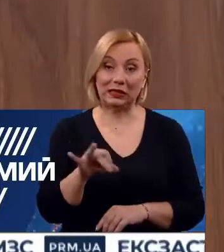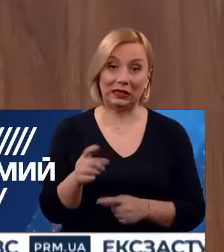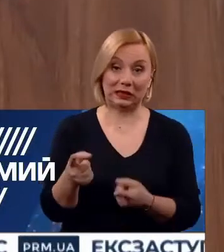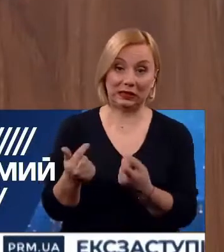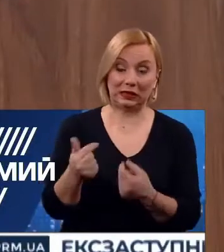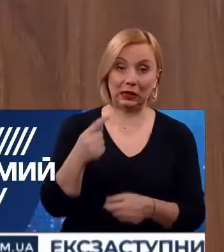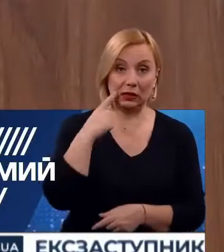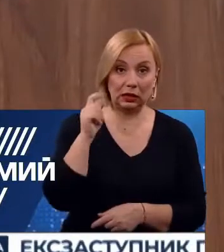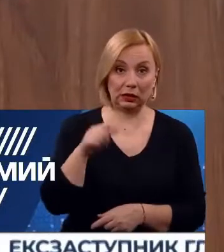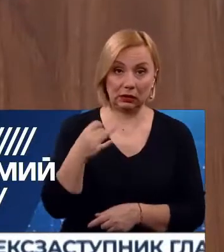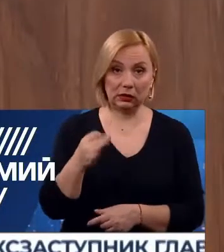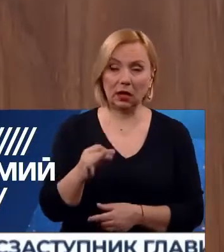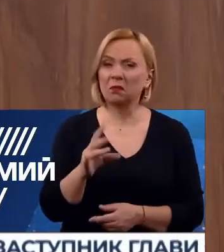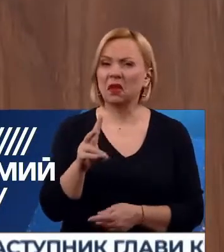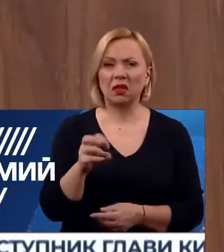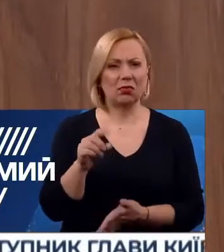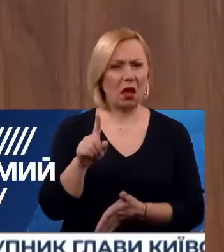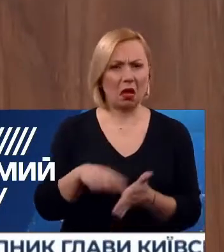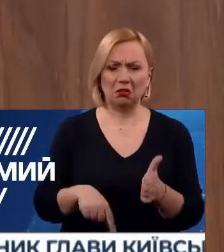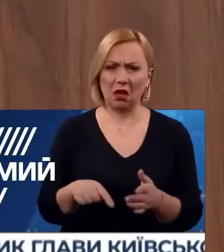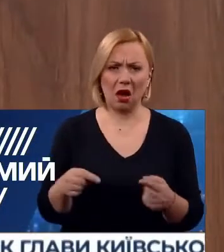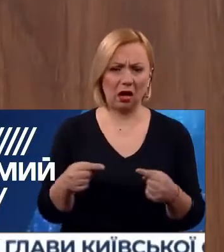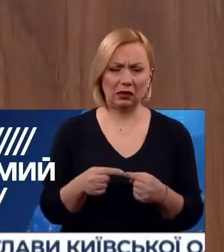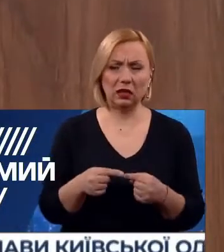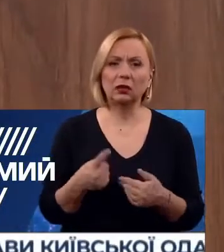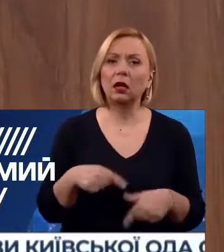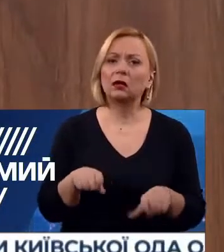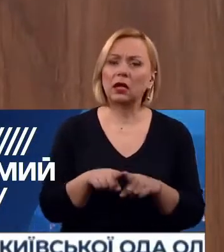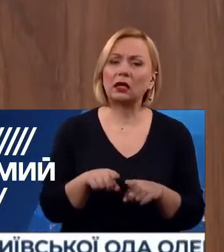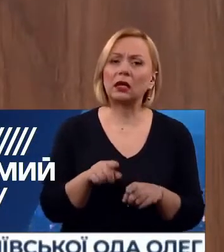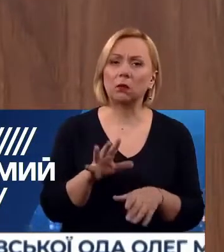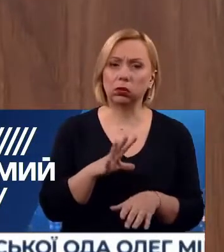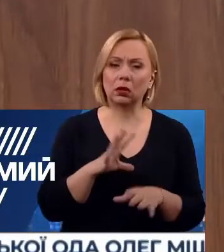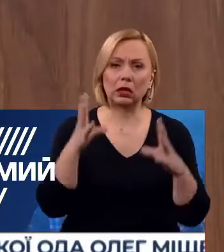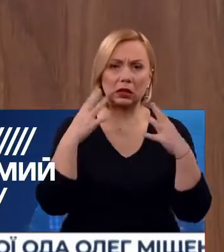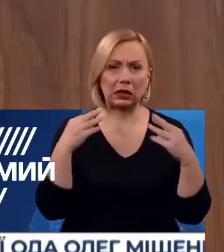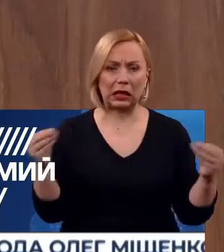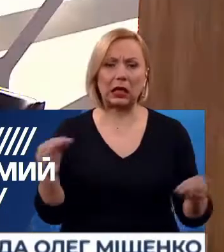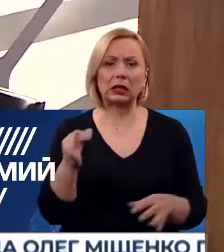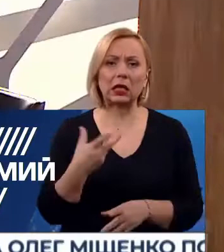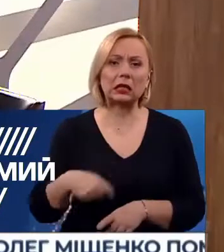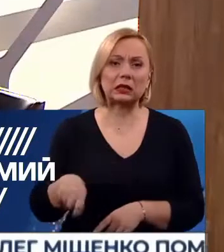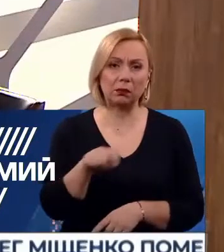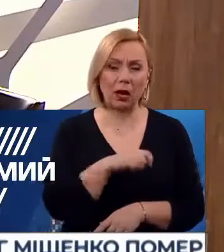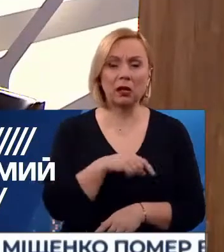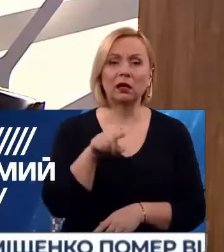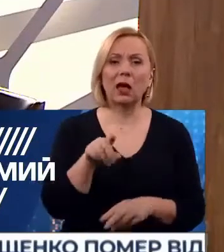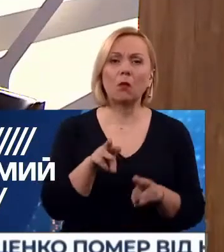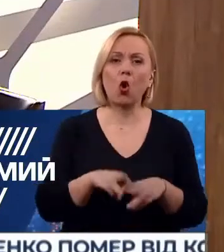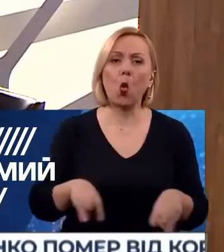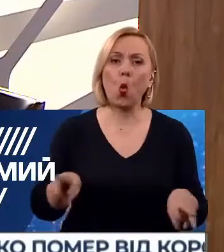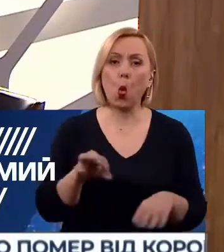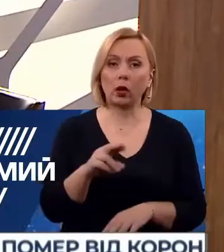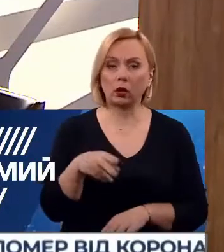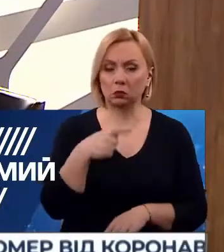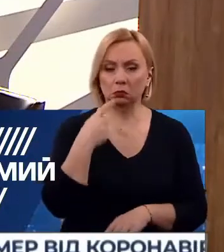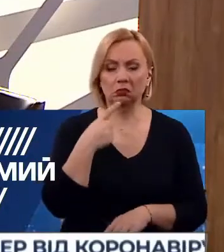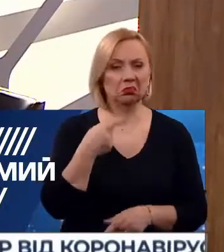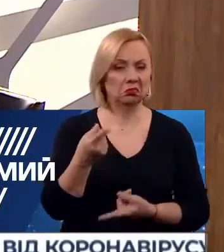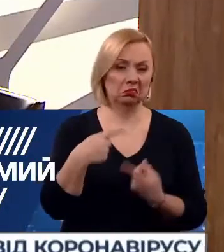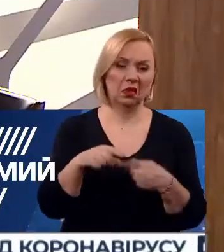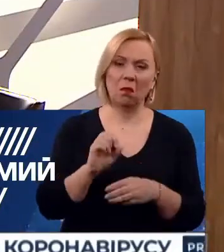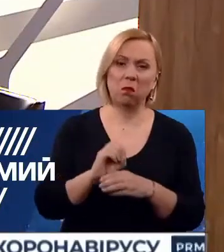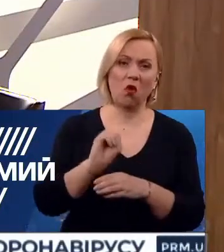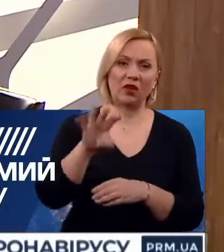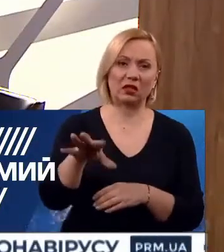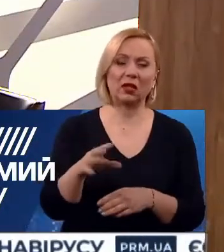не є надійними. Саме такі самі тест-системи були і в Нідерландах, і в Іспанії, і там вже уряд цих країн заявили, що вони повертають